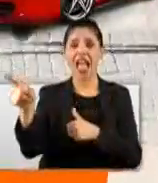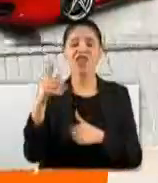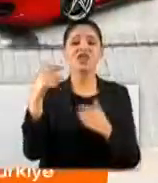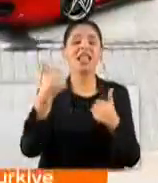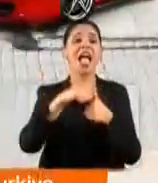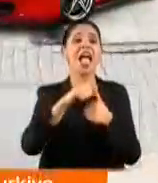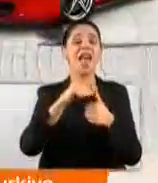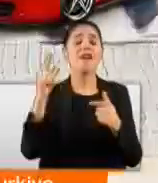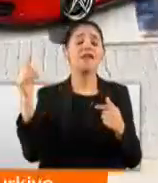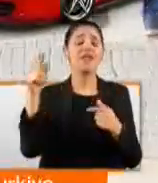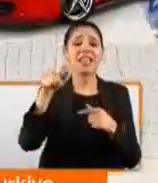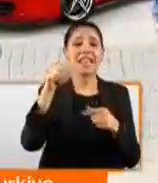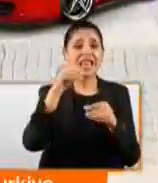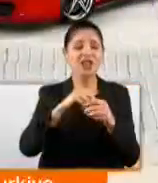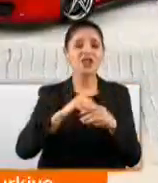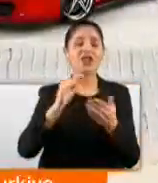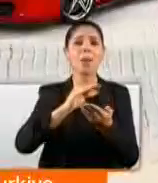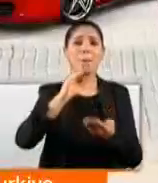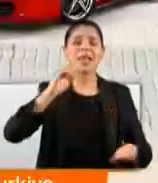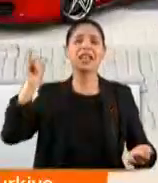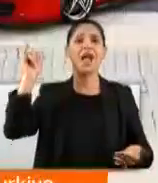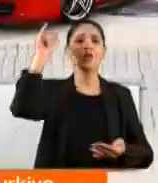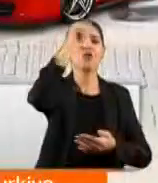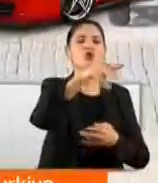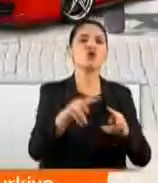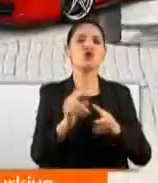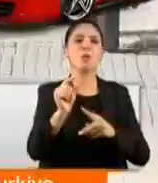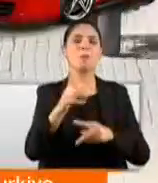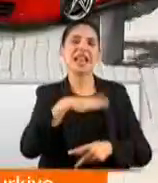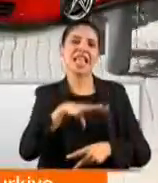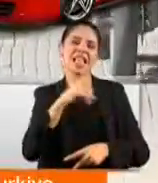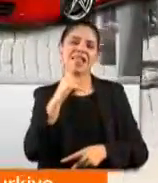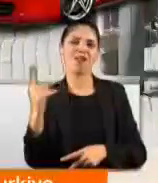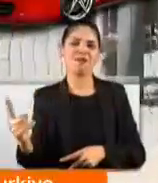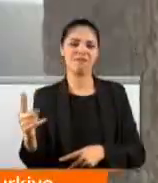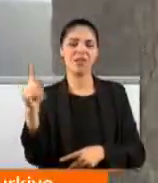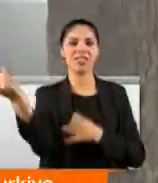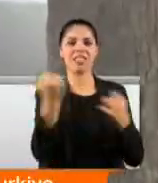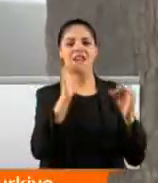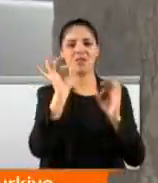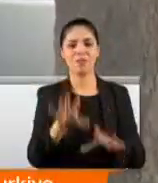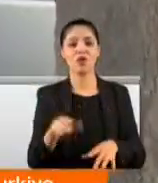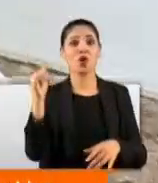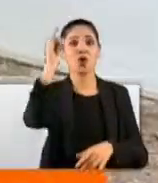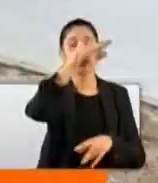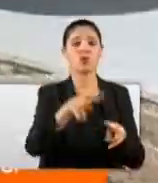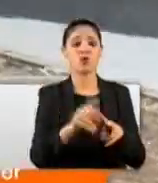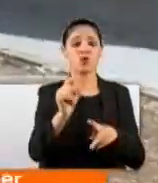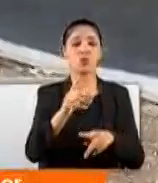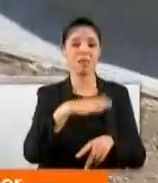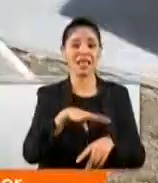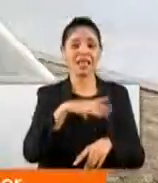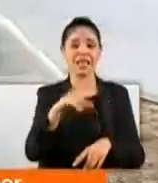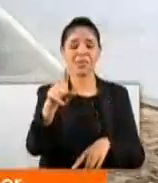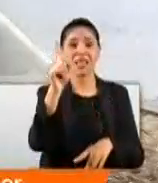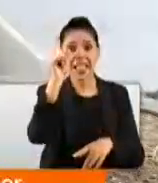evlilikleri boyunca biriken uçuş millerini talep etti. Bu talep tartışmanın fitilini ateşledi. Uçuş millerini istemiş. İlk defa ben şu